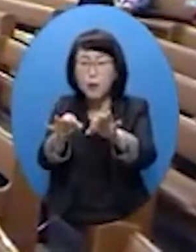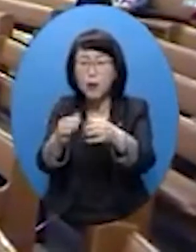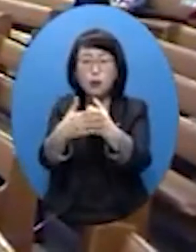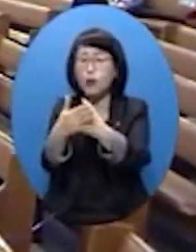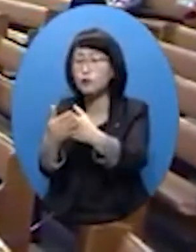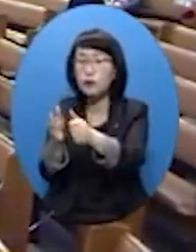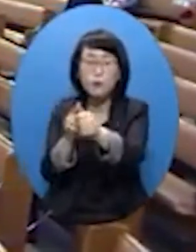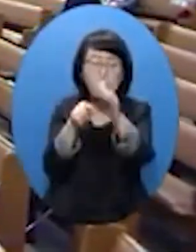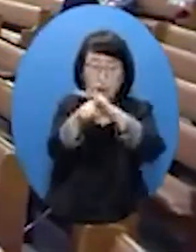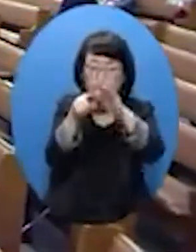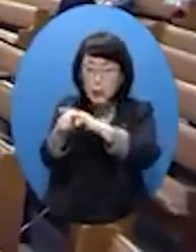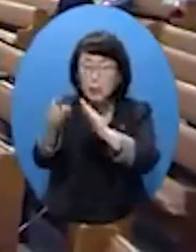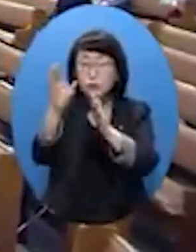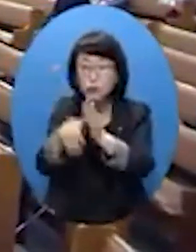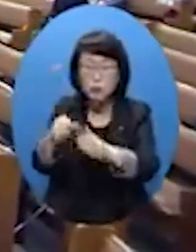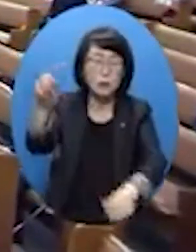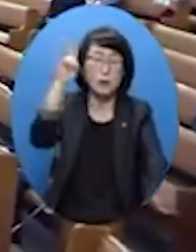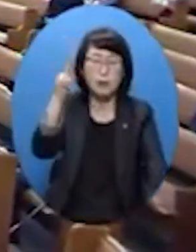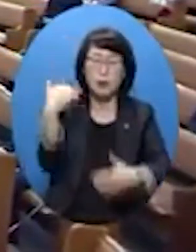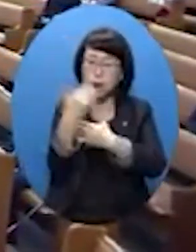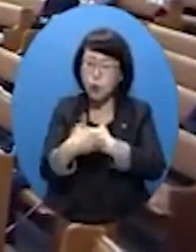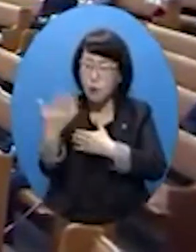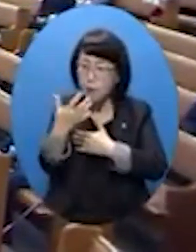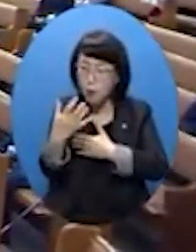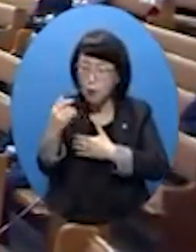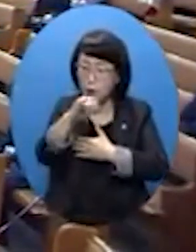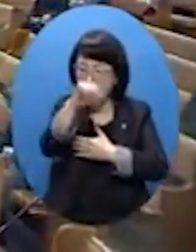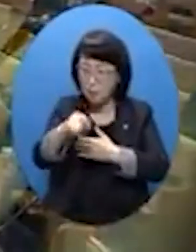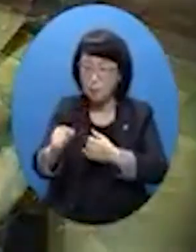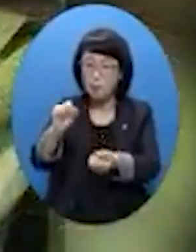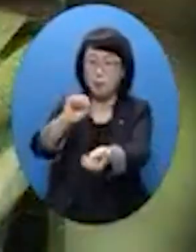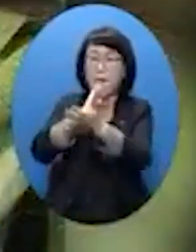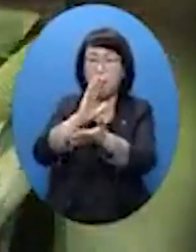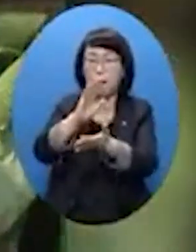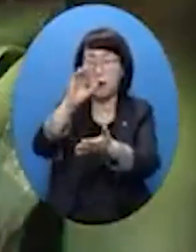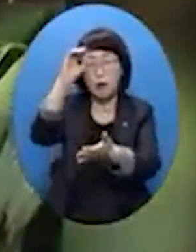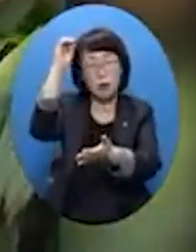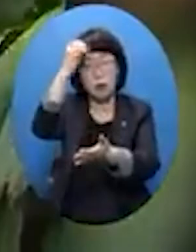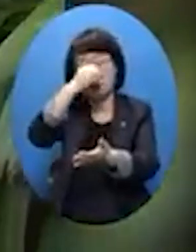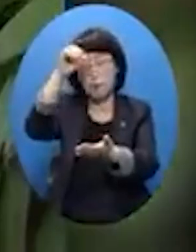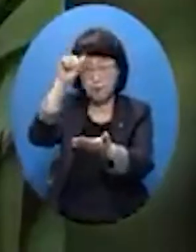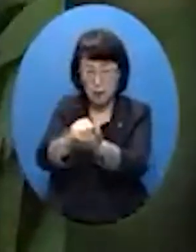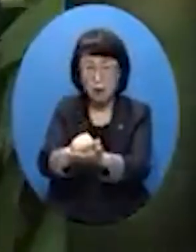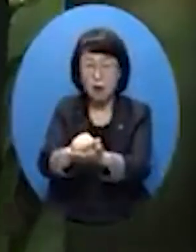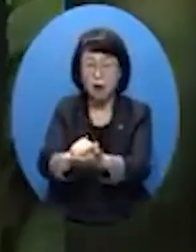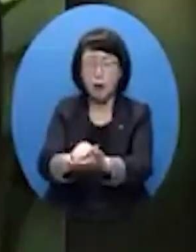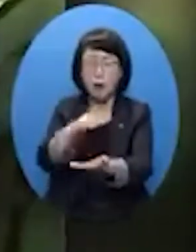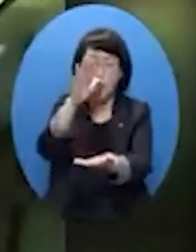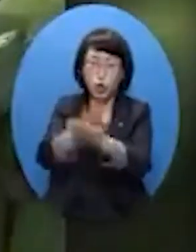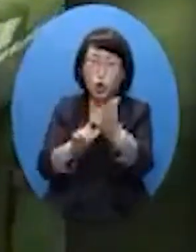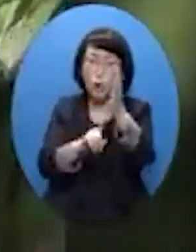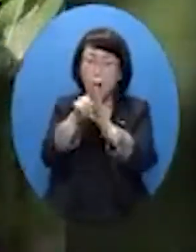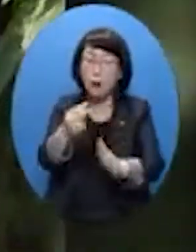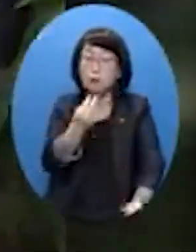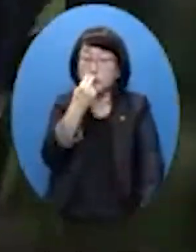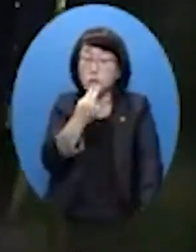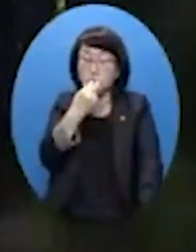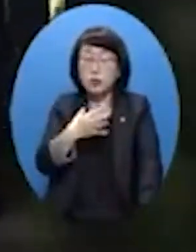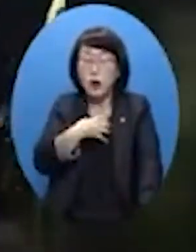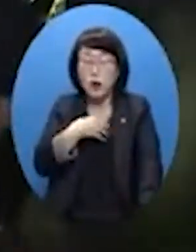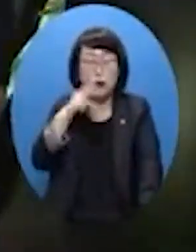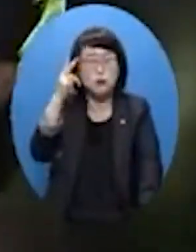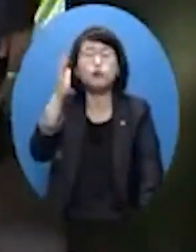못하고 갑작스러운 박테리아 감염으로 인해서 쓰러졌습니다 골과 호흡곤란으로 입주일 동안 고통 당하